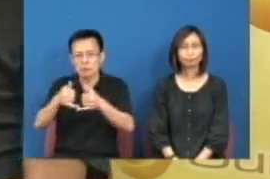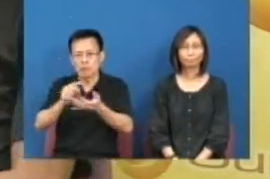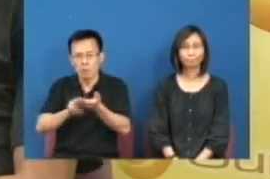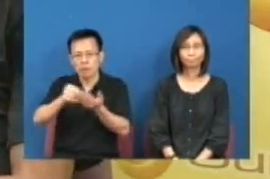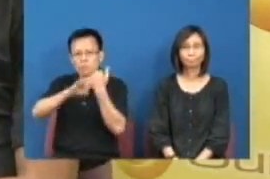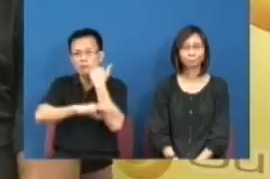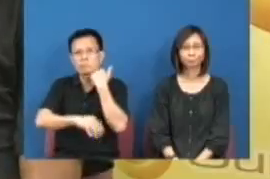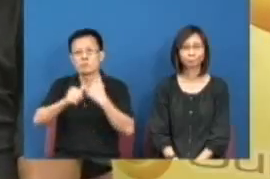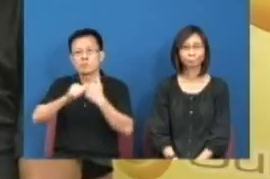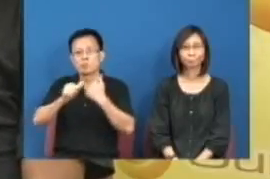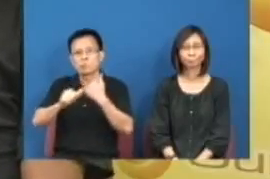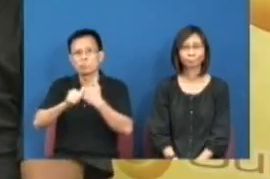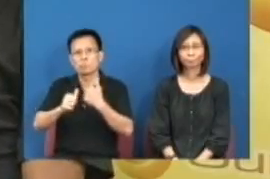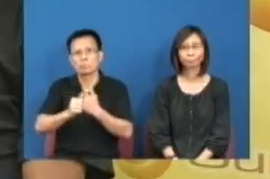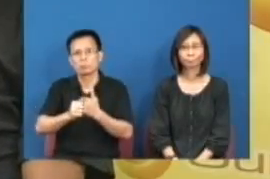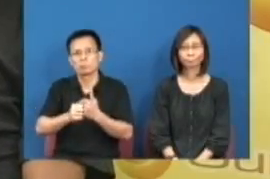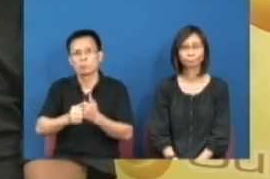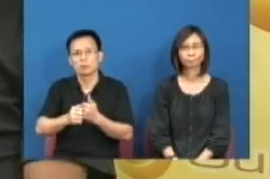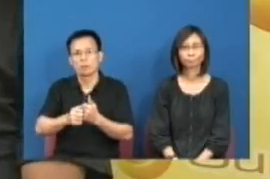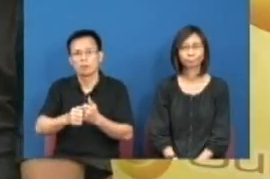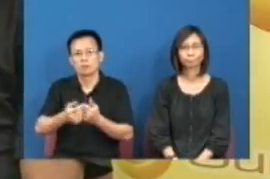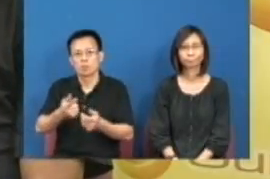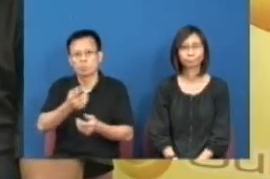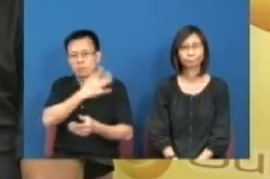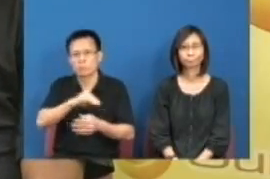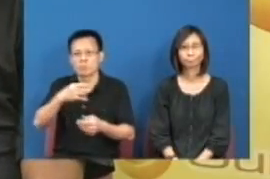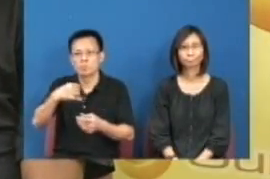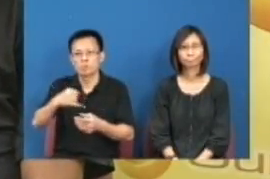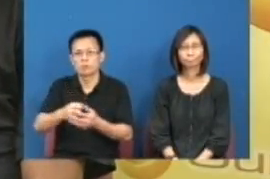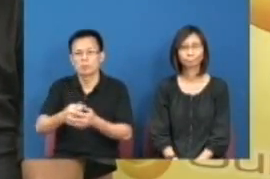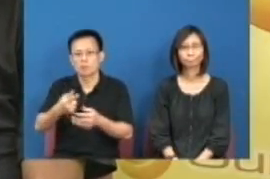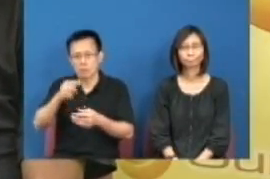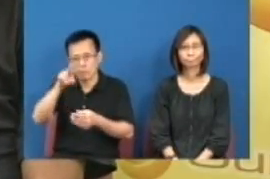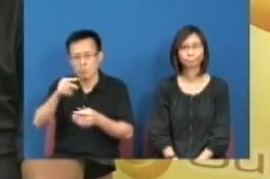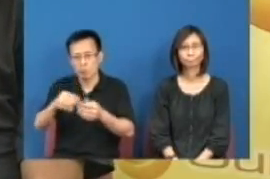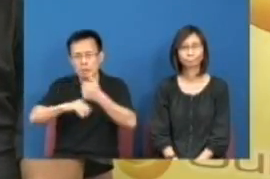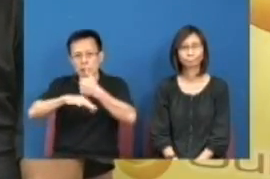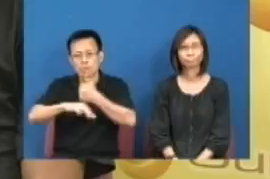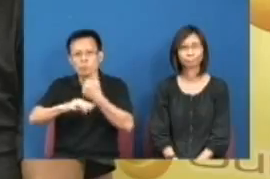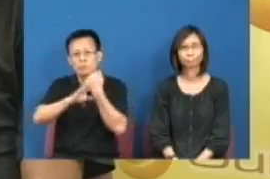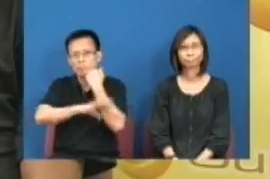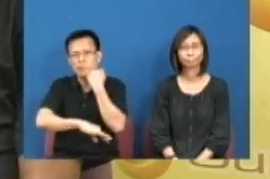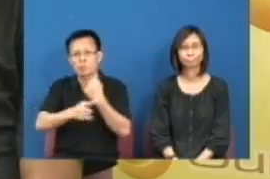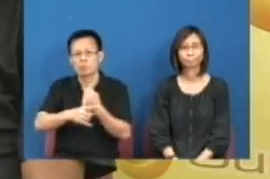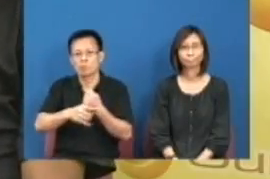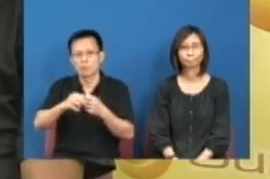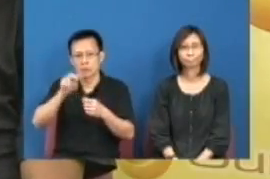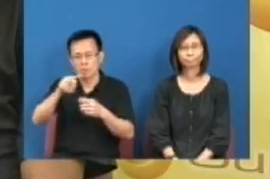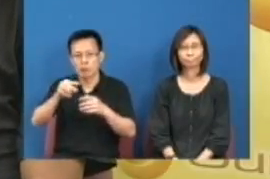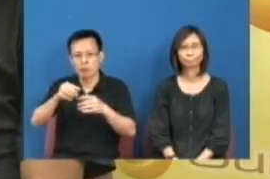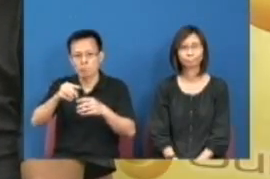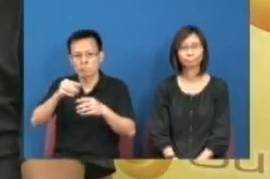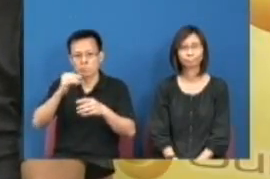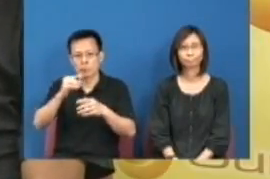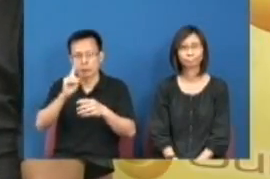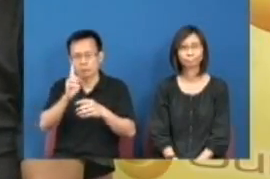當立法會議員 one of the those 就唔得嘅，因為你睇本基本法有邊個寫咗話某個社團啊，或者某個